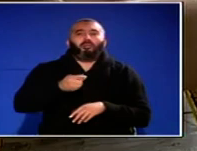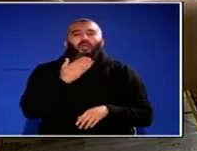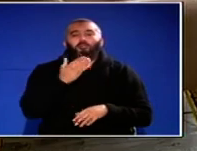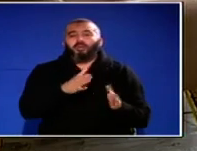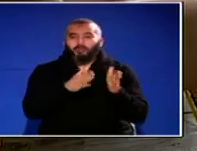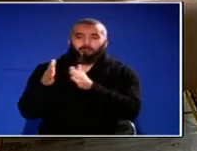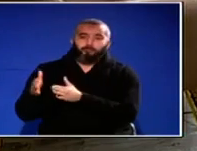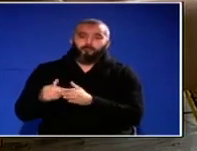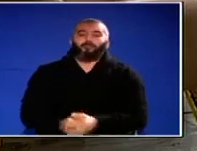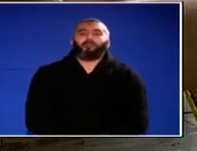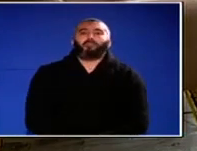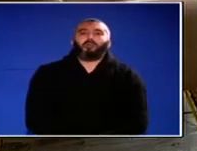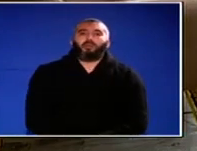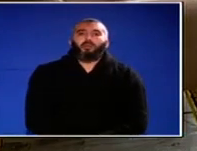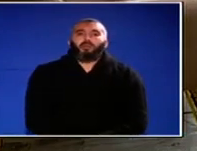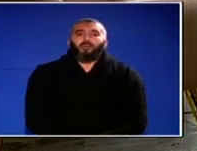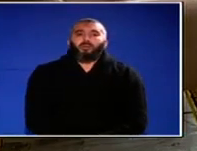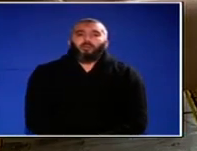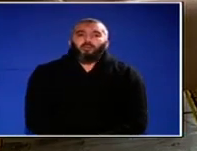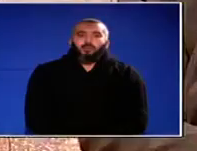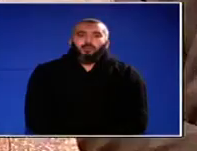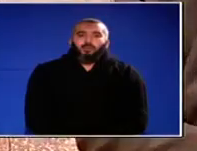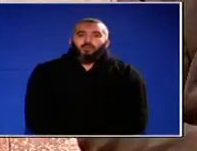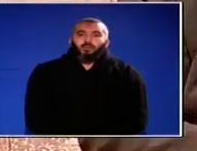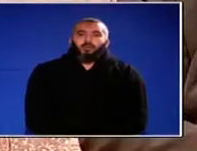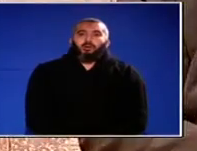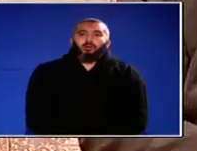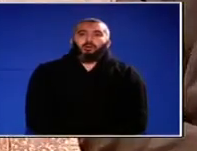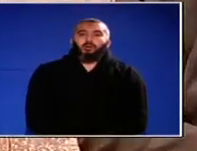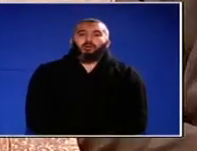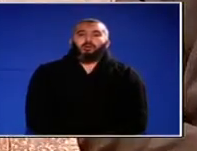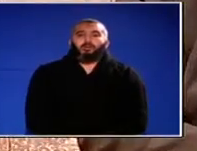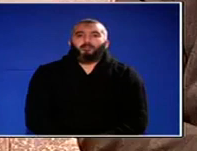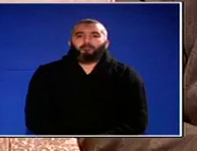يجاوبونا الشيوخ على شيوخنا. ايوه، من بجايه الى اين؟